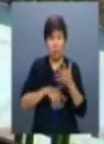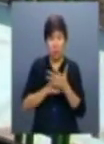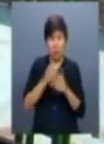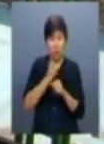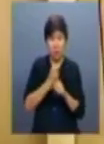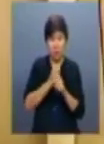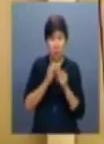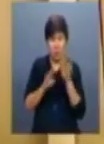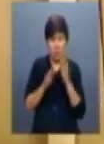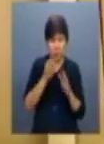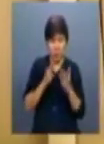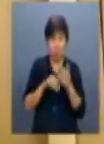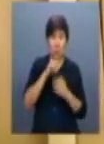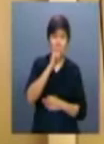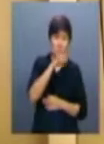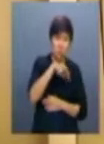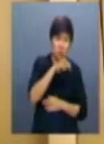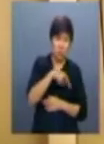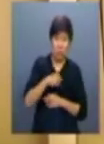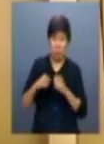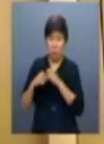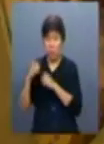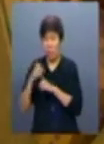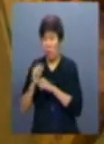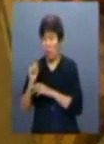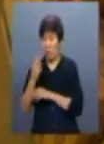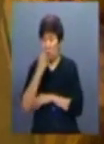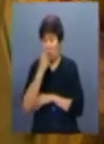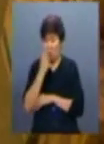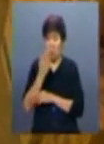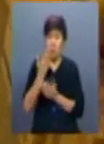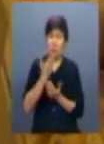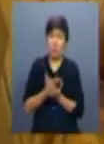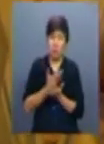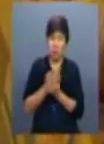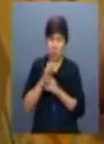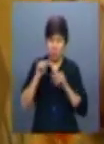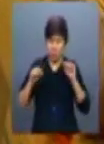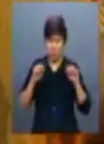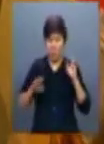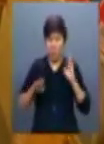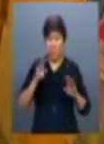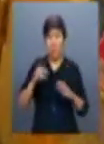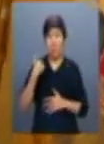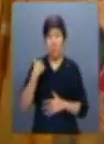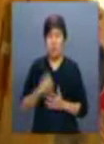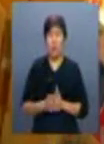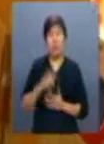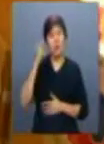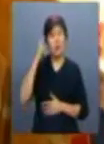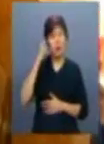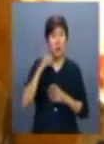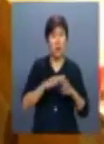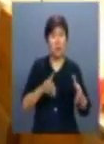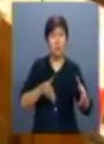ระหว่างใช้วิธีการซ่อมหรือก่อสร้างใหม่เพื่อประเมินความคุ้มค่าทางเศรษฐกิจแต่ไม่สามารถระบุได้ว่าควรจะทุบอาคาร